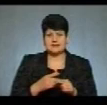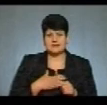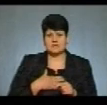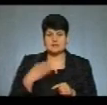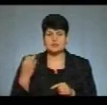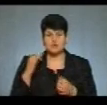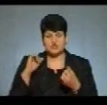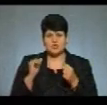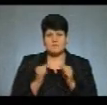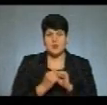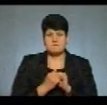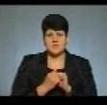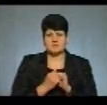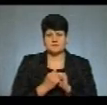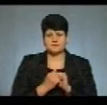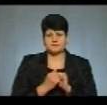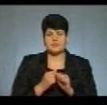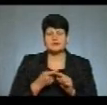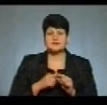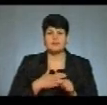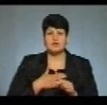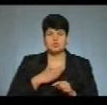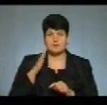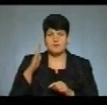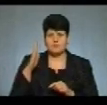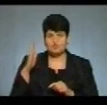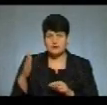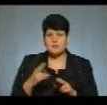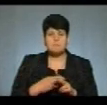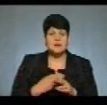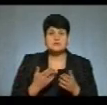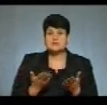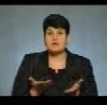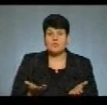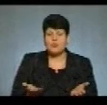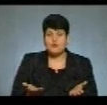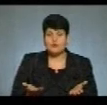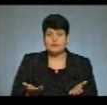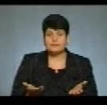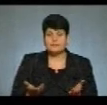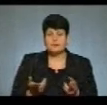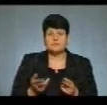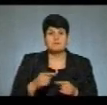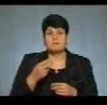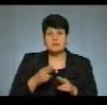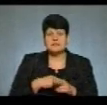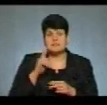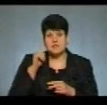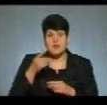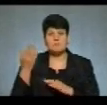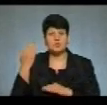історична пам'ять, це наше майбутнє, без якого, без знання минулого не буде нашого